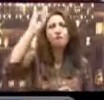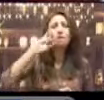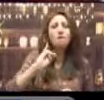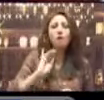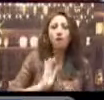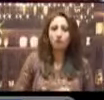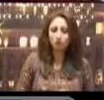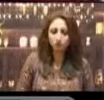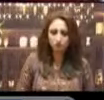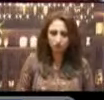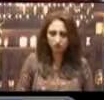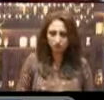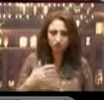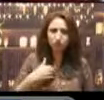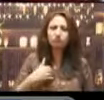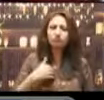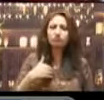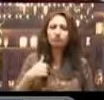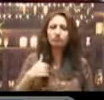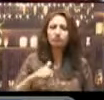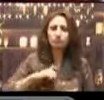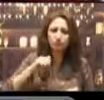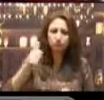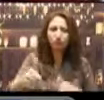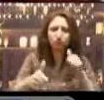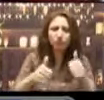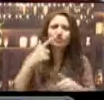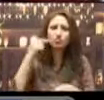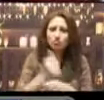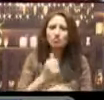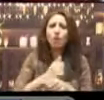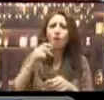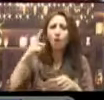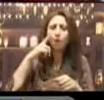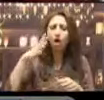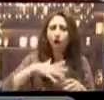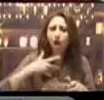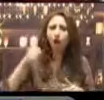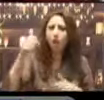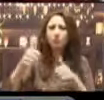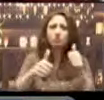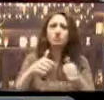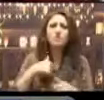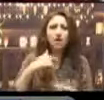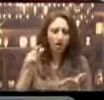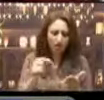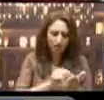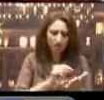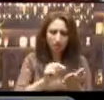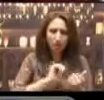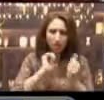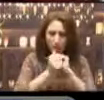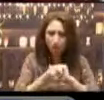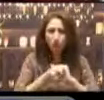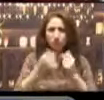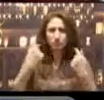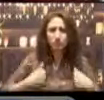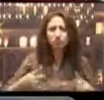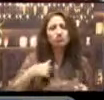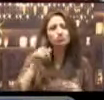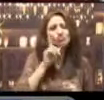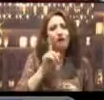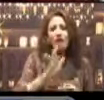بعافر يعني انجاز القول بعافر، مش قادر اتنازل في الحته دي بالذات يعني لان انا ما بتنازلش في